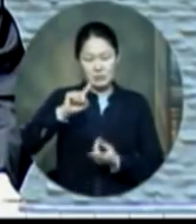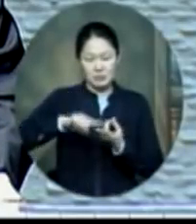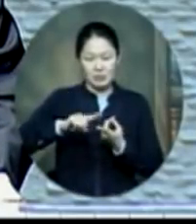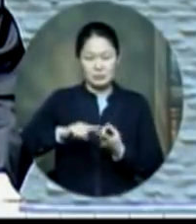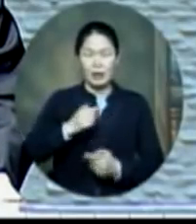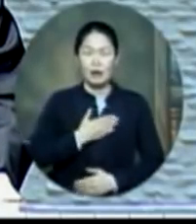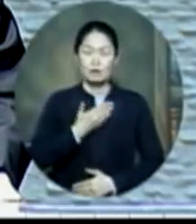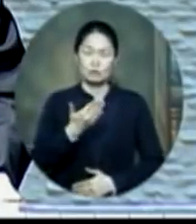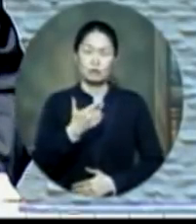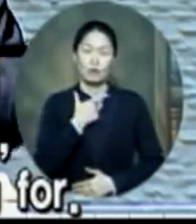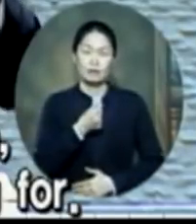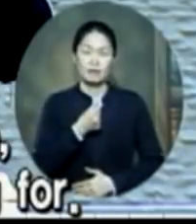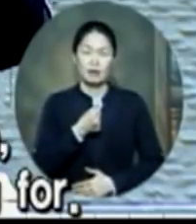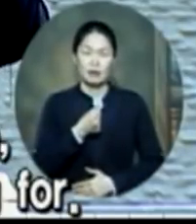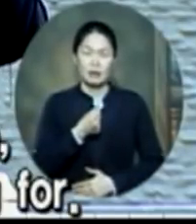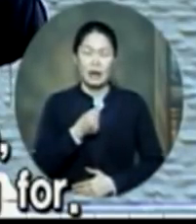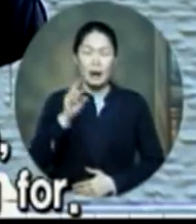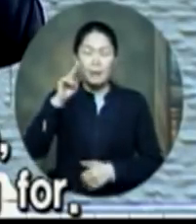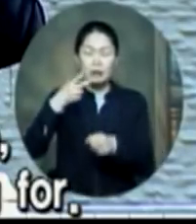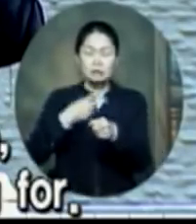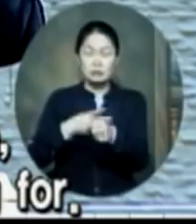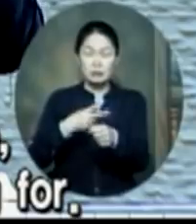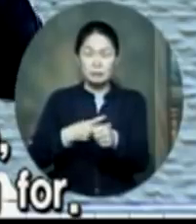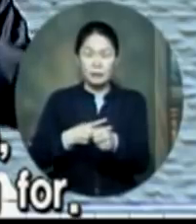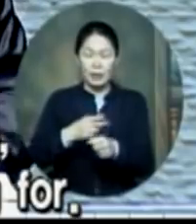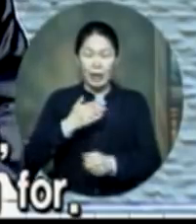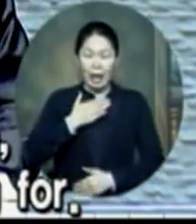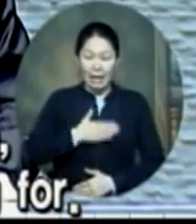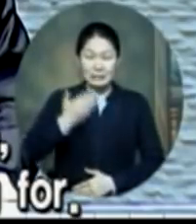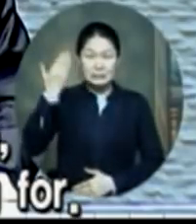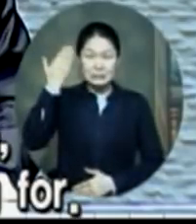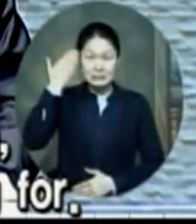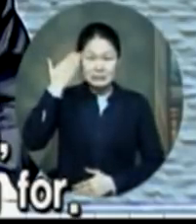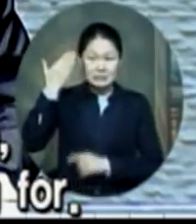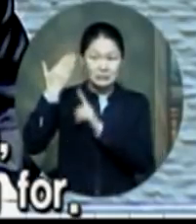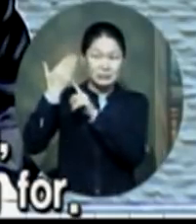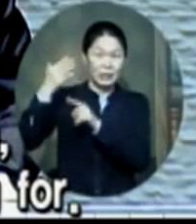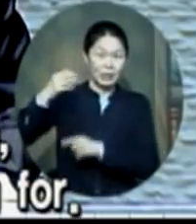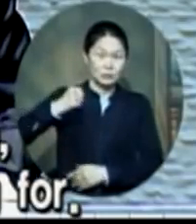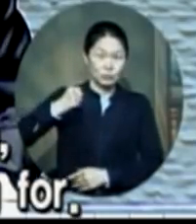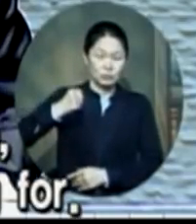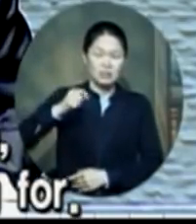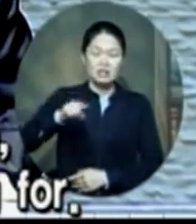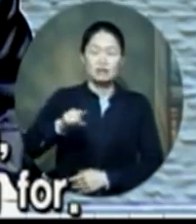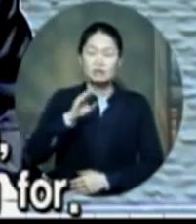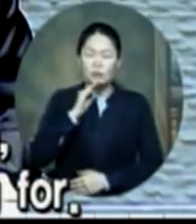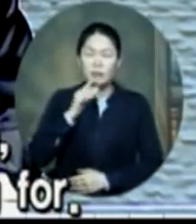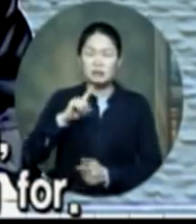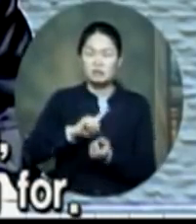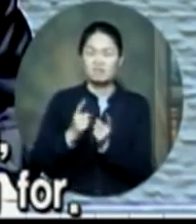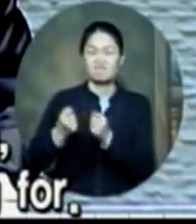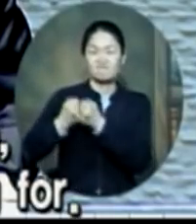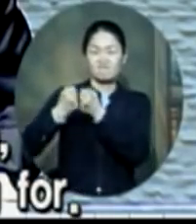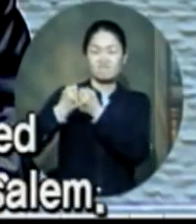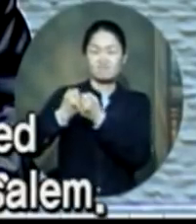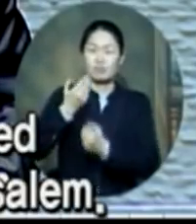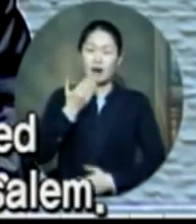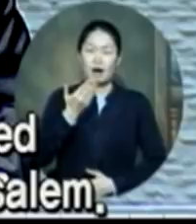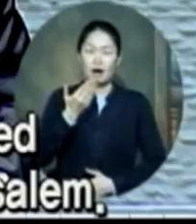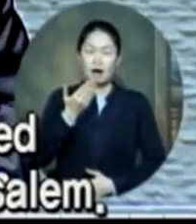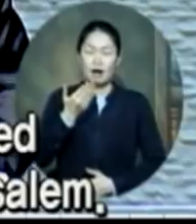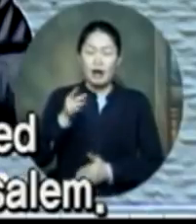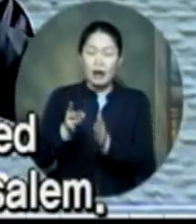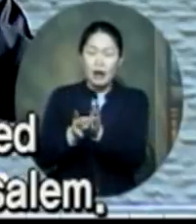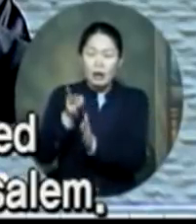겁니다. 사도 바울이 아는 지식으로는 이건 싸울 만한 일입니다. 예루살렘